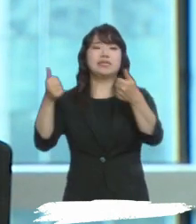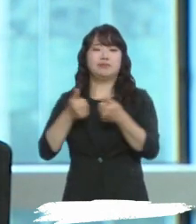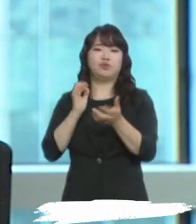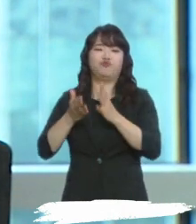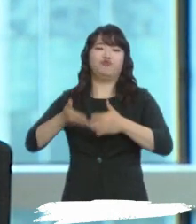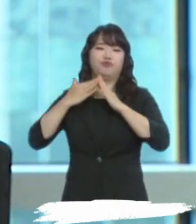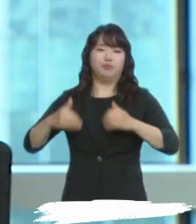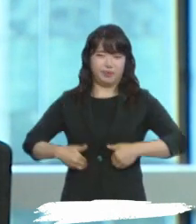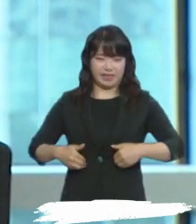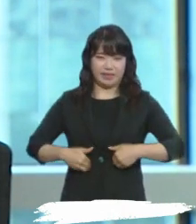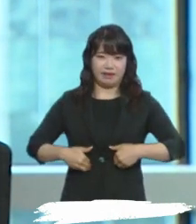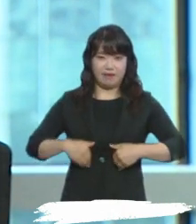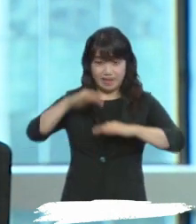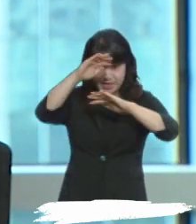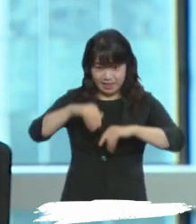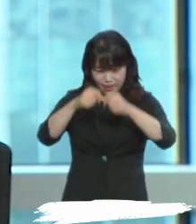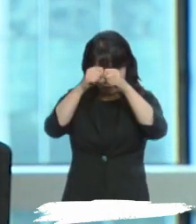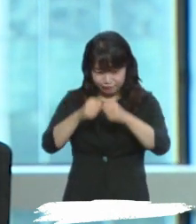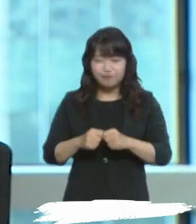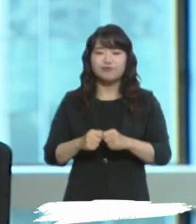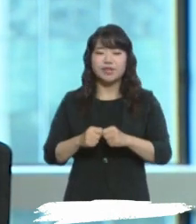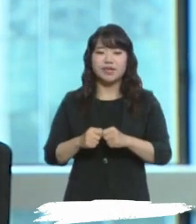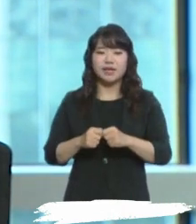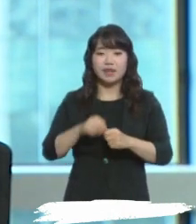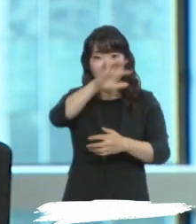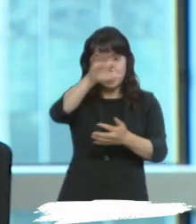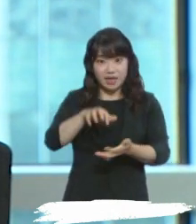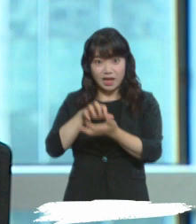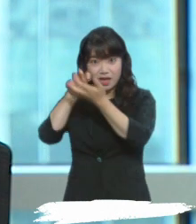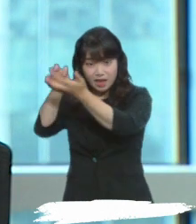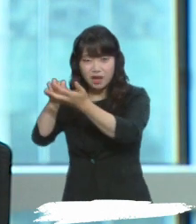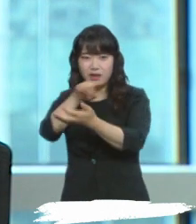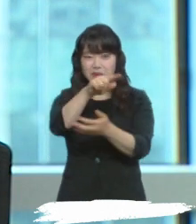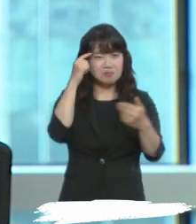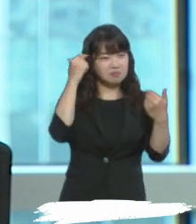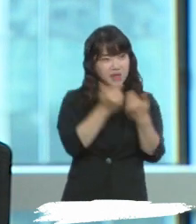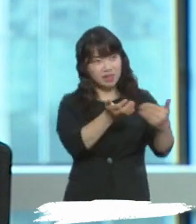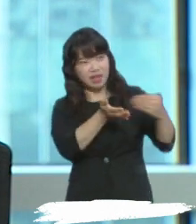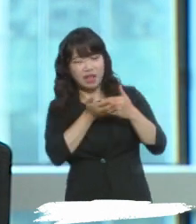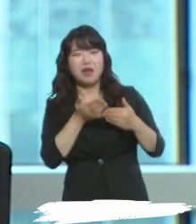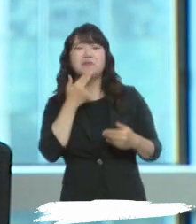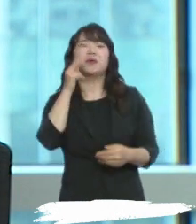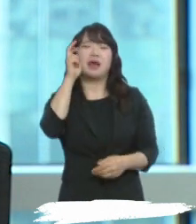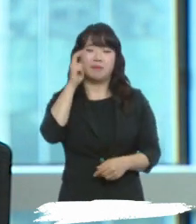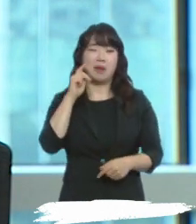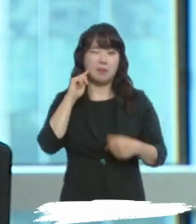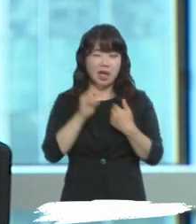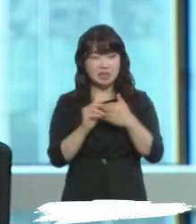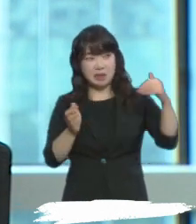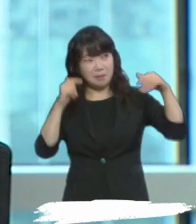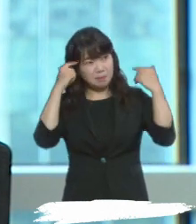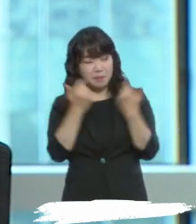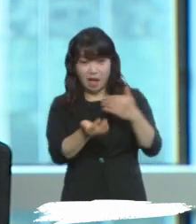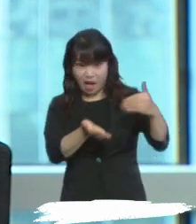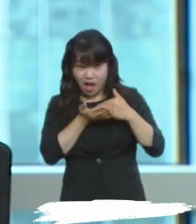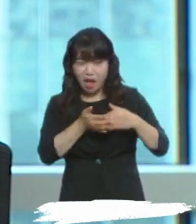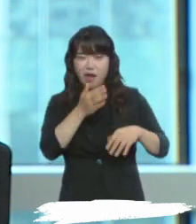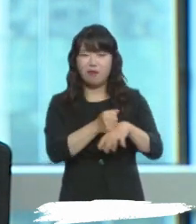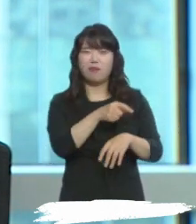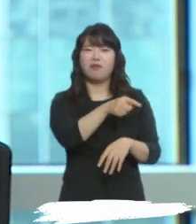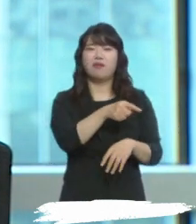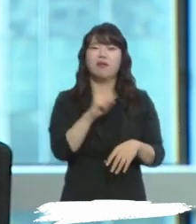그래서 이런 부분까지 굳이 반대를 여당에서 하지는 않을 거라고 생각을 하고 그것마저도 반대를 한다면 사실